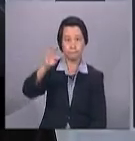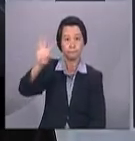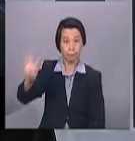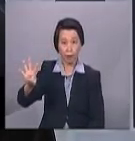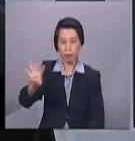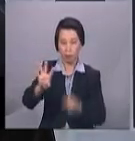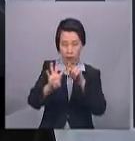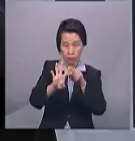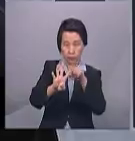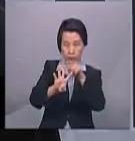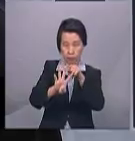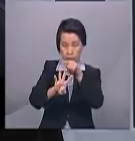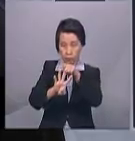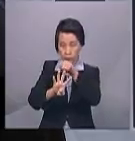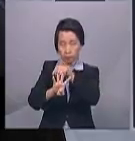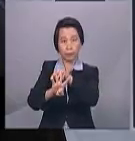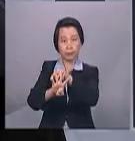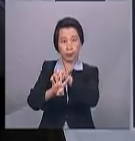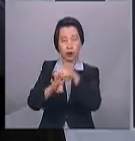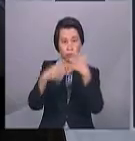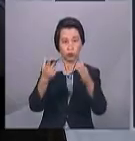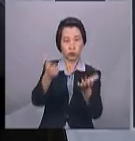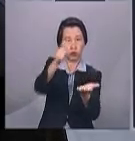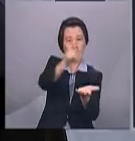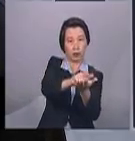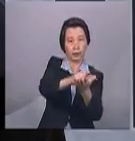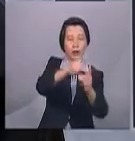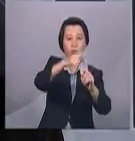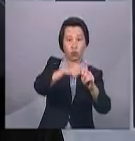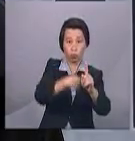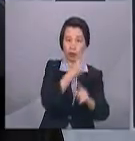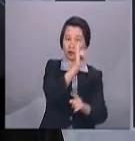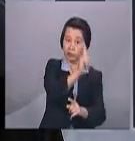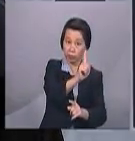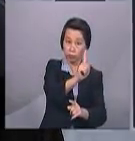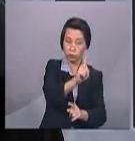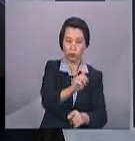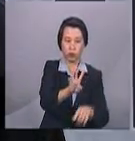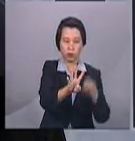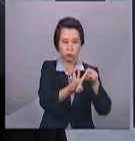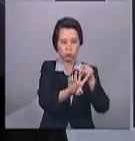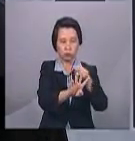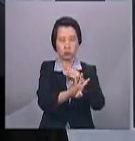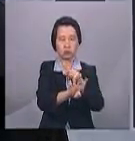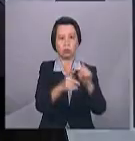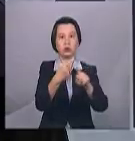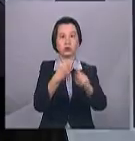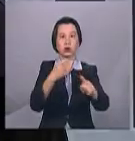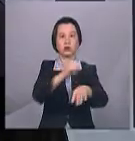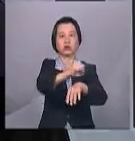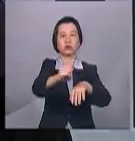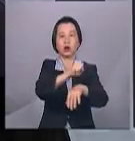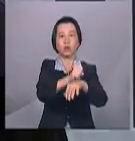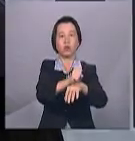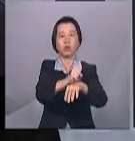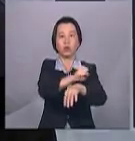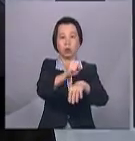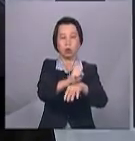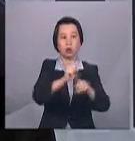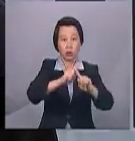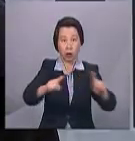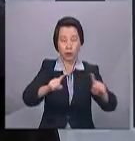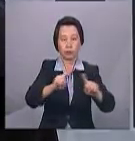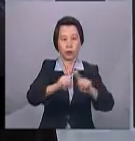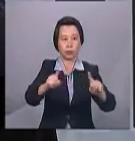kita laporkan pada bulan Januari, mereka ialah index case daripada Singapura. Tetapi keluarga mereka